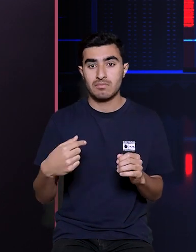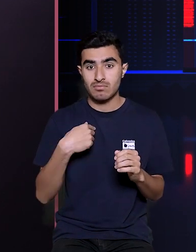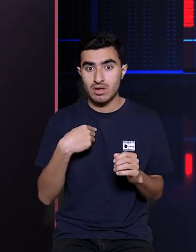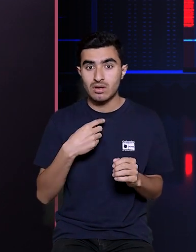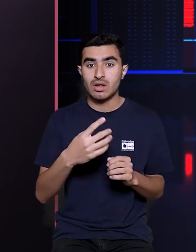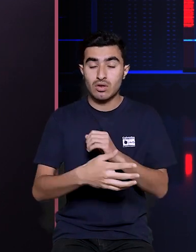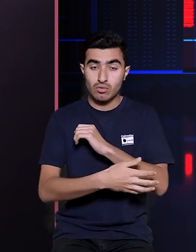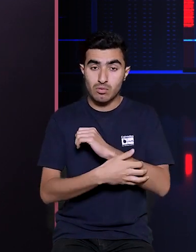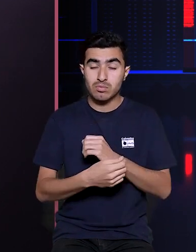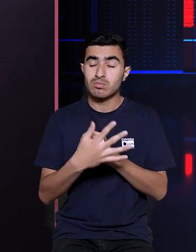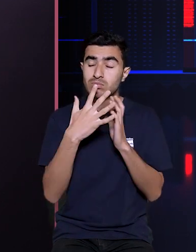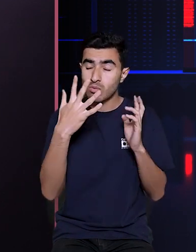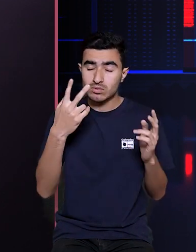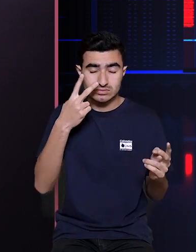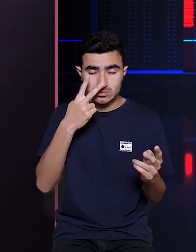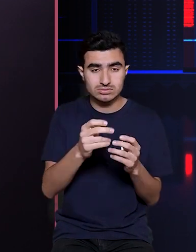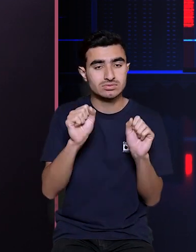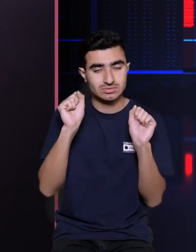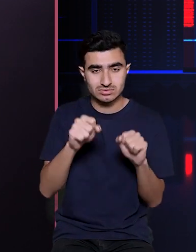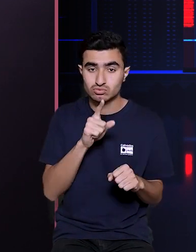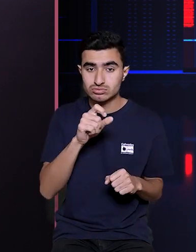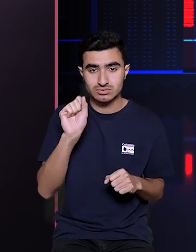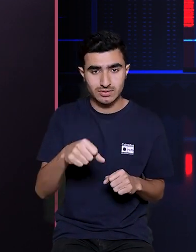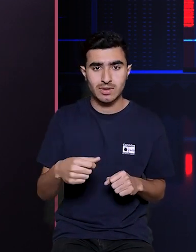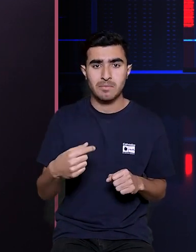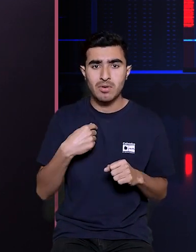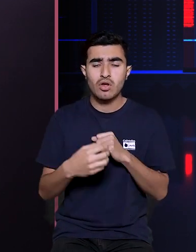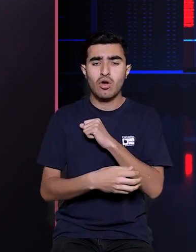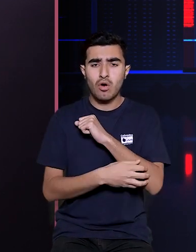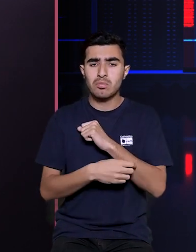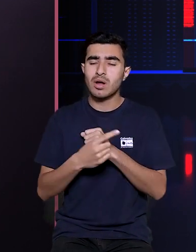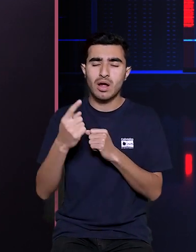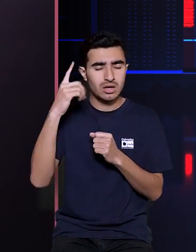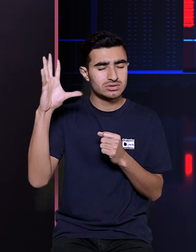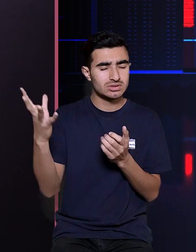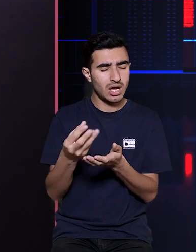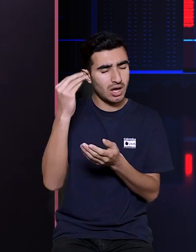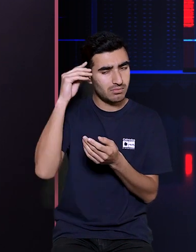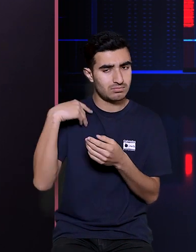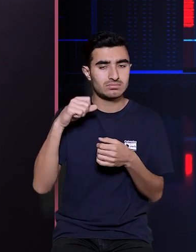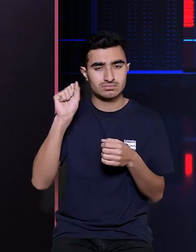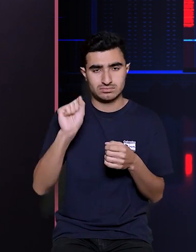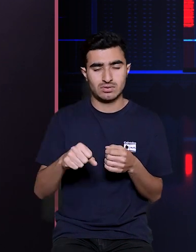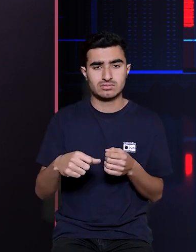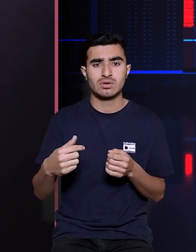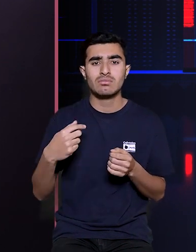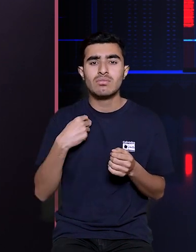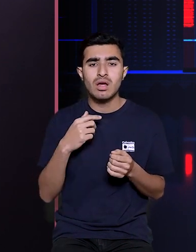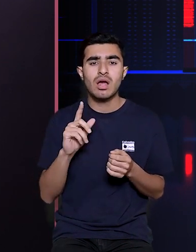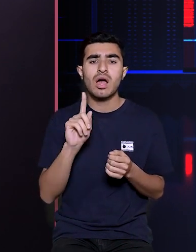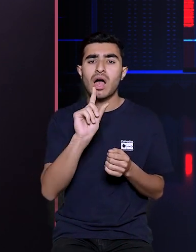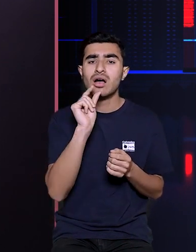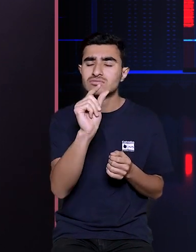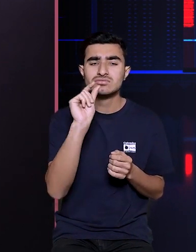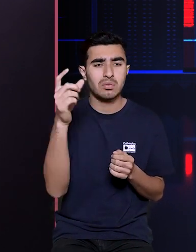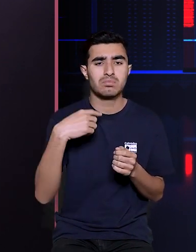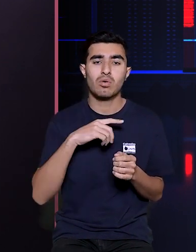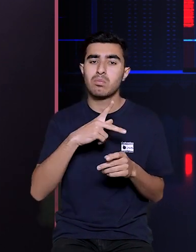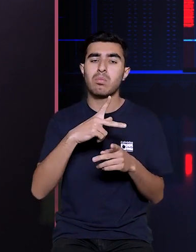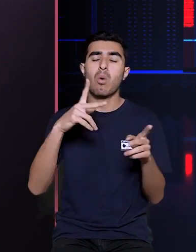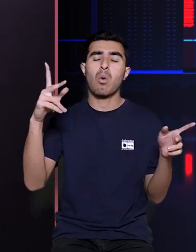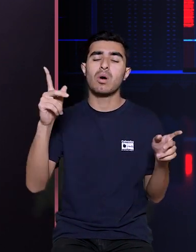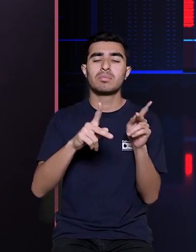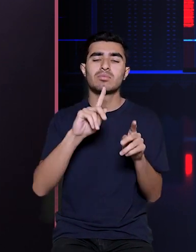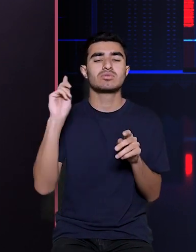को बहुत नज़दीक से देखती हूँ। मैंने गुर्बत को बहुत समझा है और पहचाना है। मैं कोई अपने आप को क्लेम नहीं कर